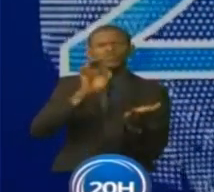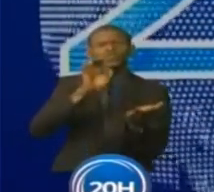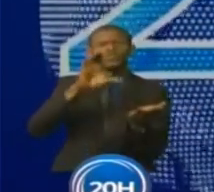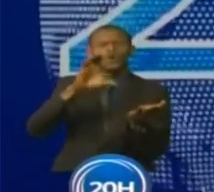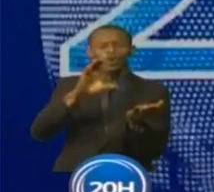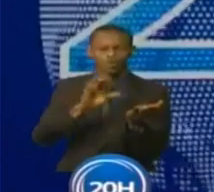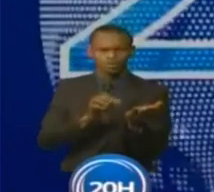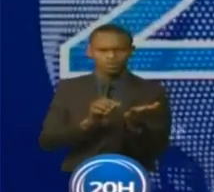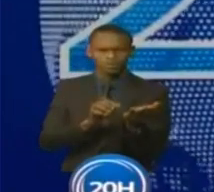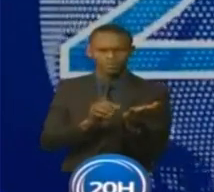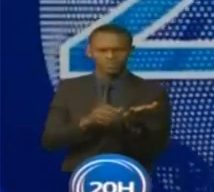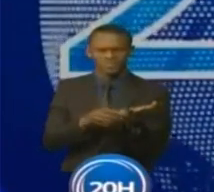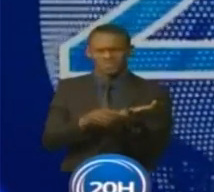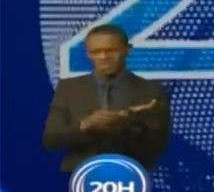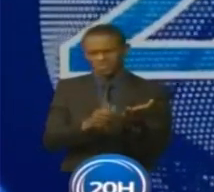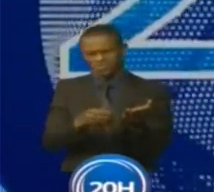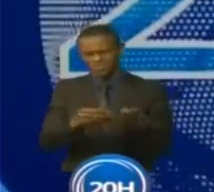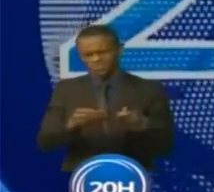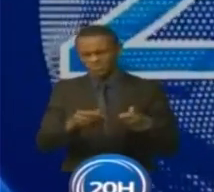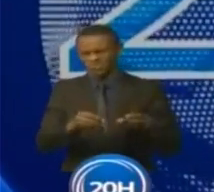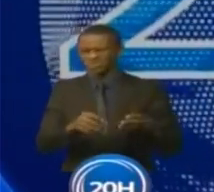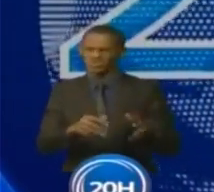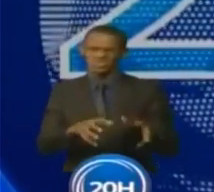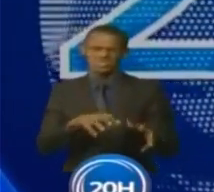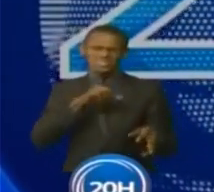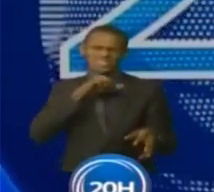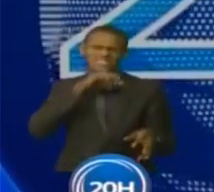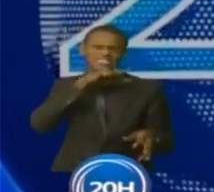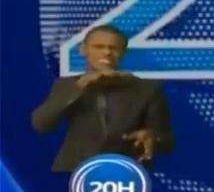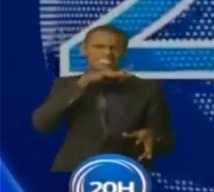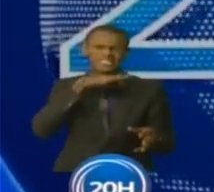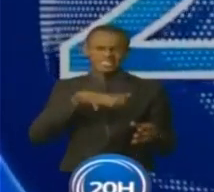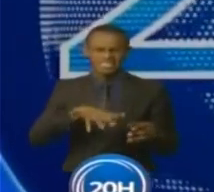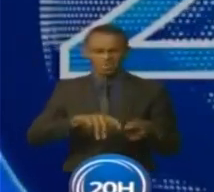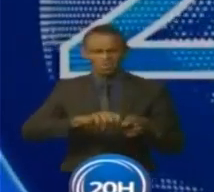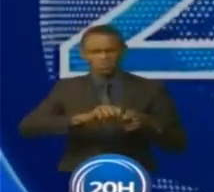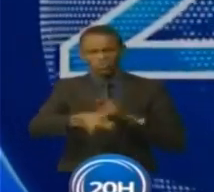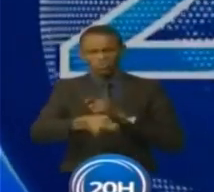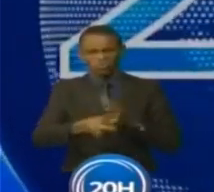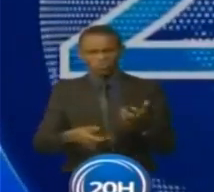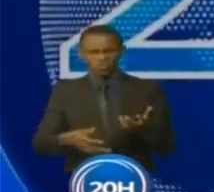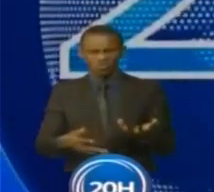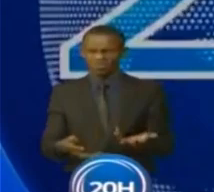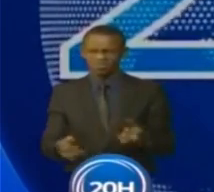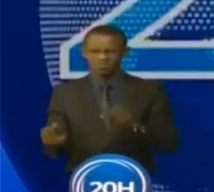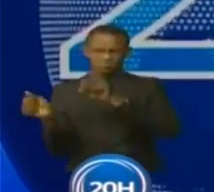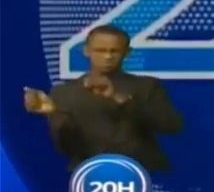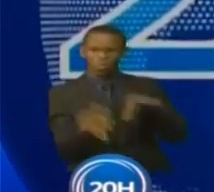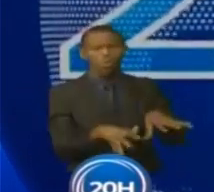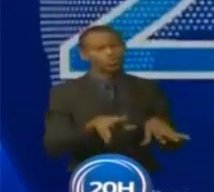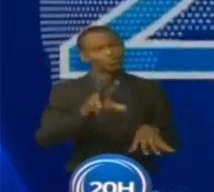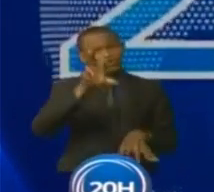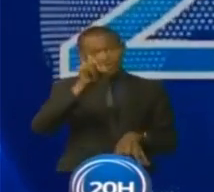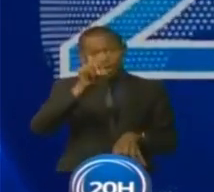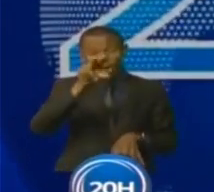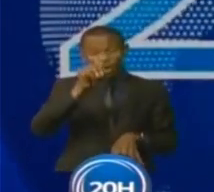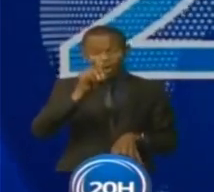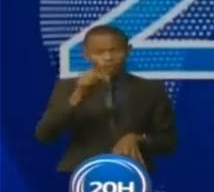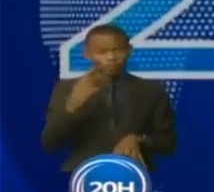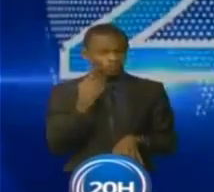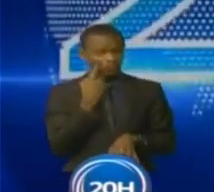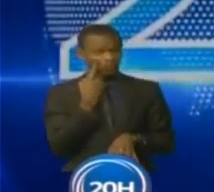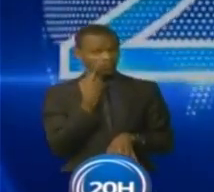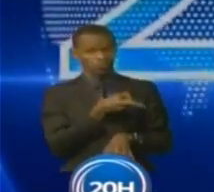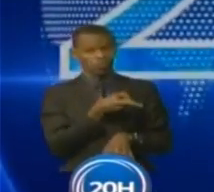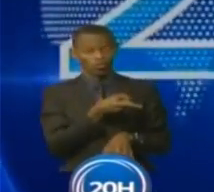la qualité des billets de franc congolais en sa possession, car la mauvaise conservation des billets de banque est source de problèmes de